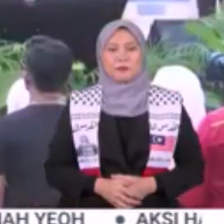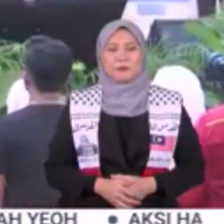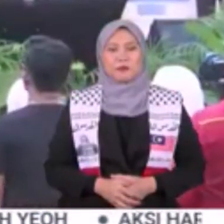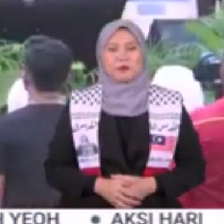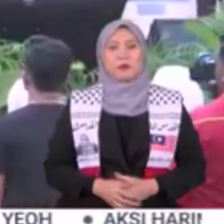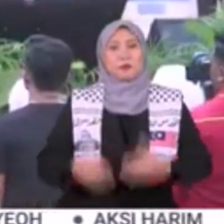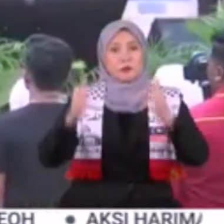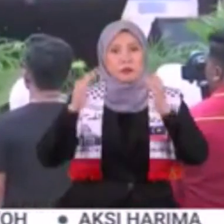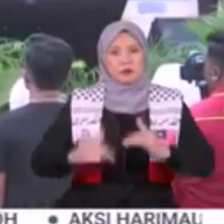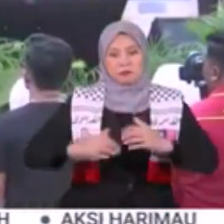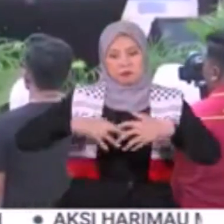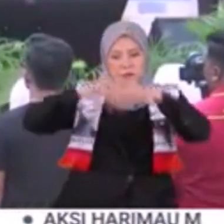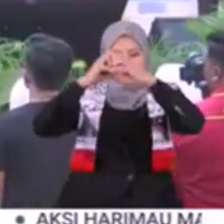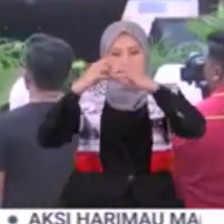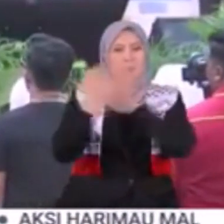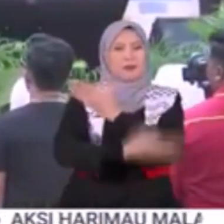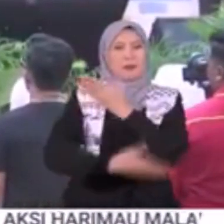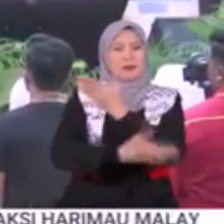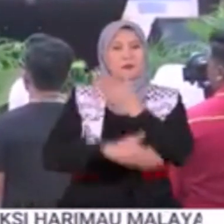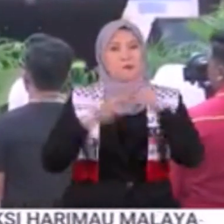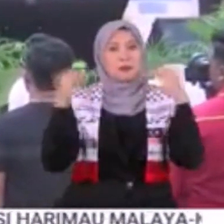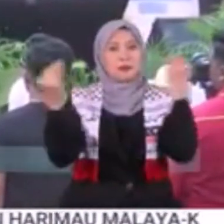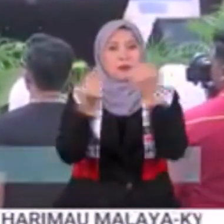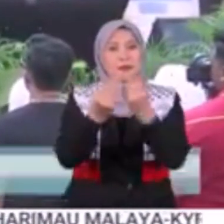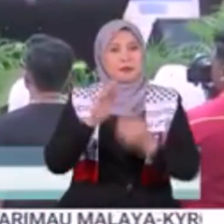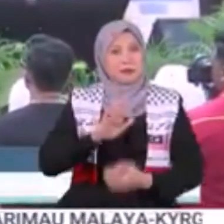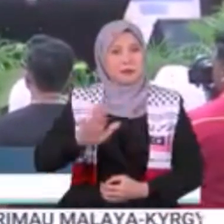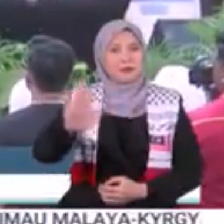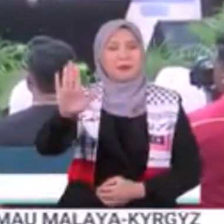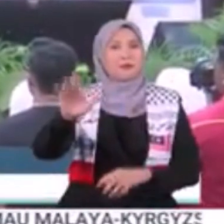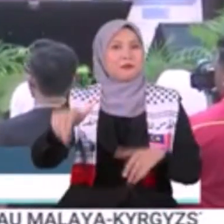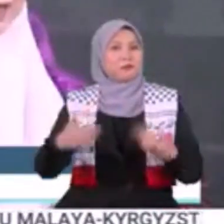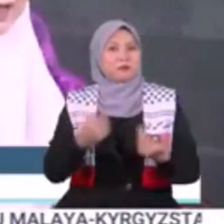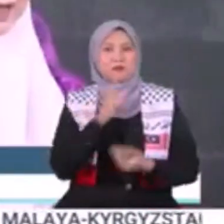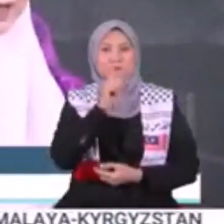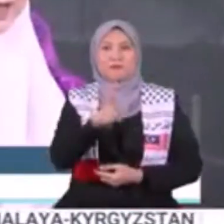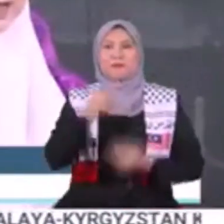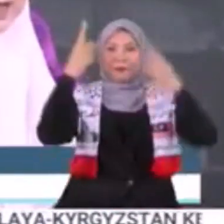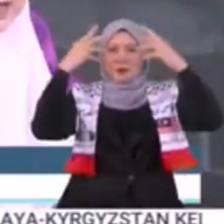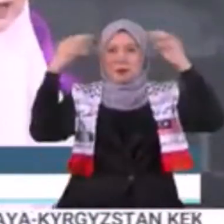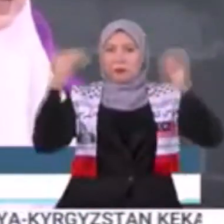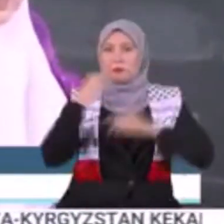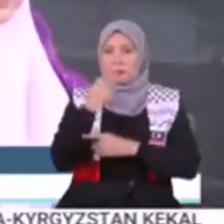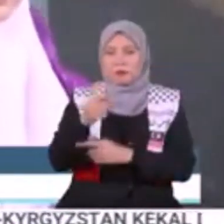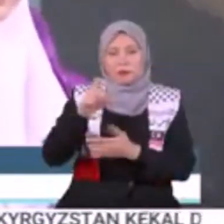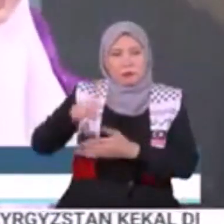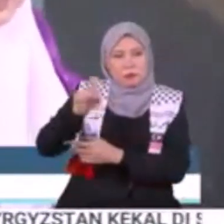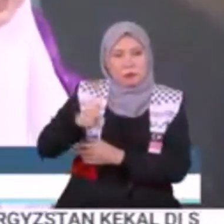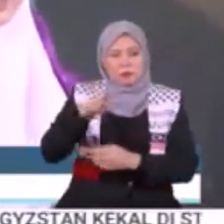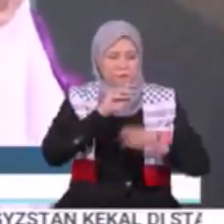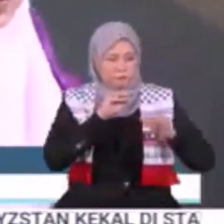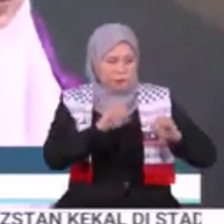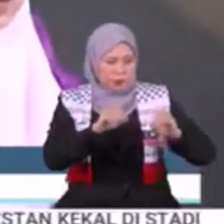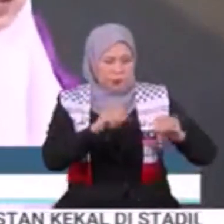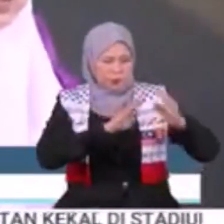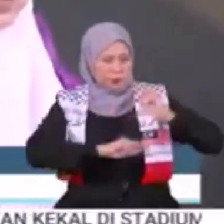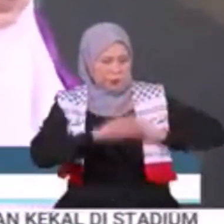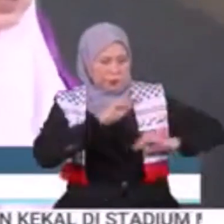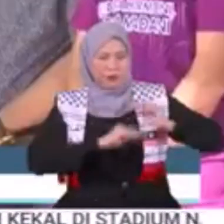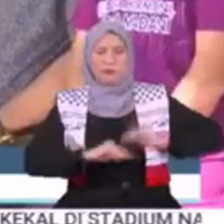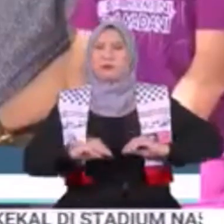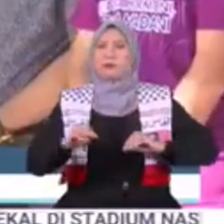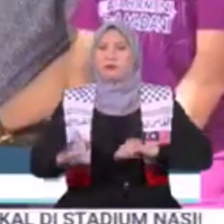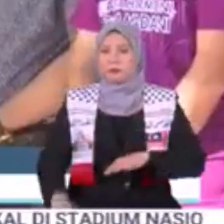Dan ini usaha membentuk negara dan masyarakat madani yang hebat. Bagi merealisasikannya, Perdana Menteri menekankan keperluan menerapkan nilai murni bermula